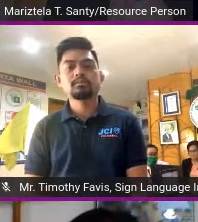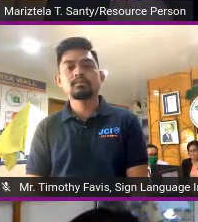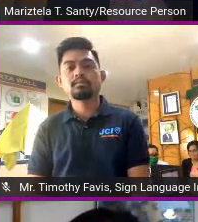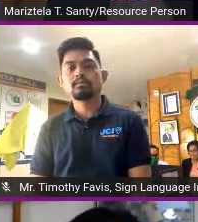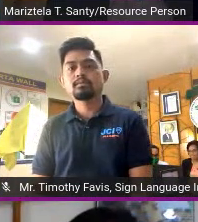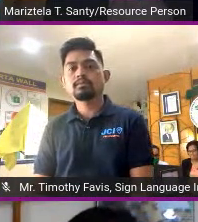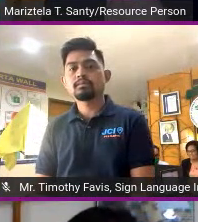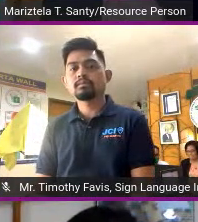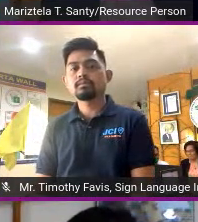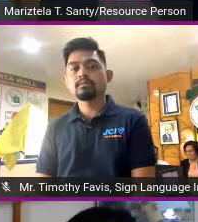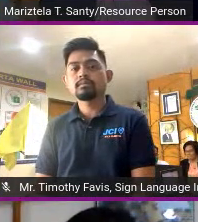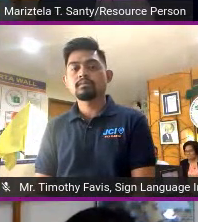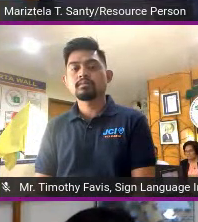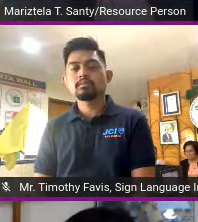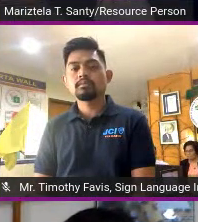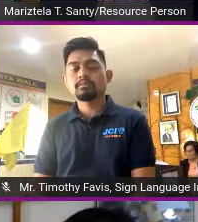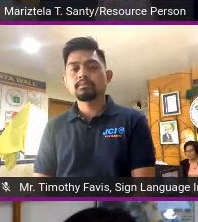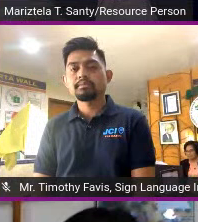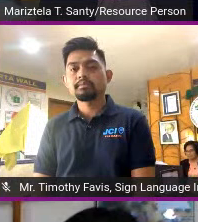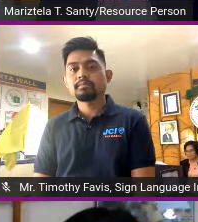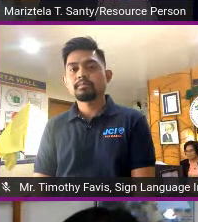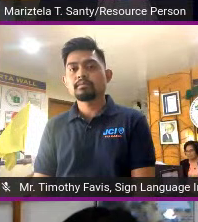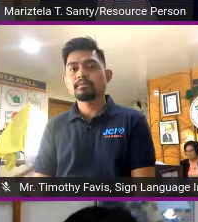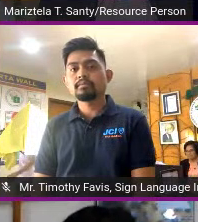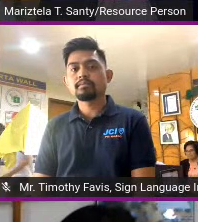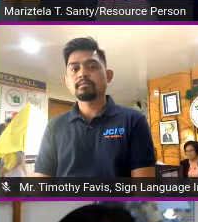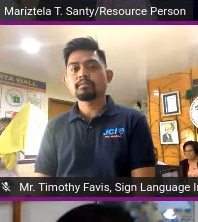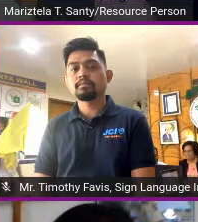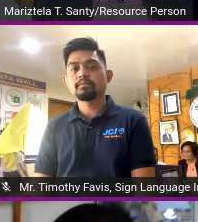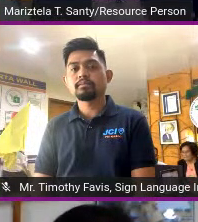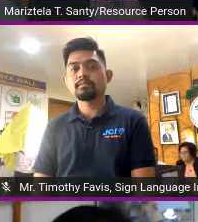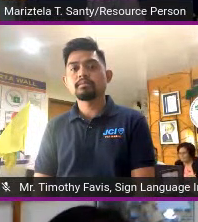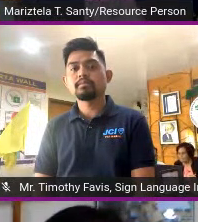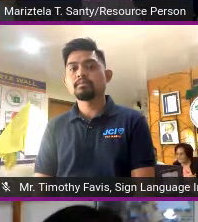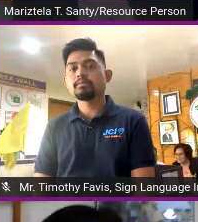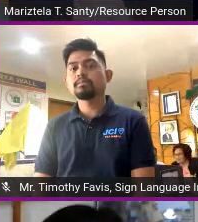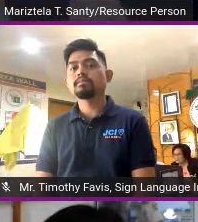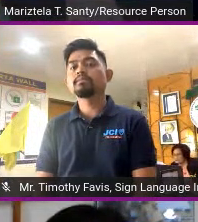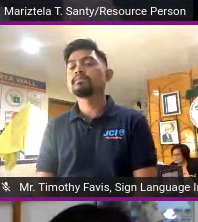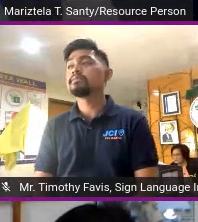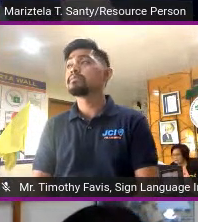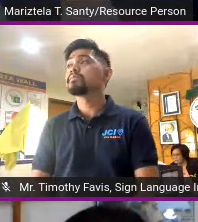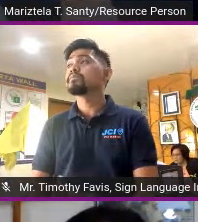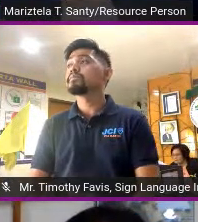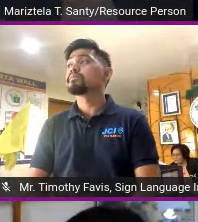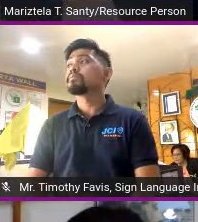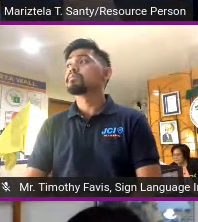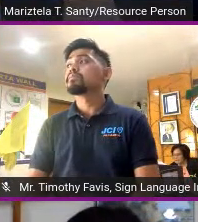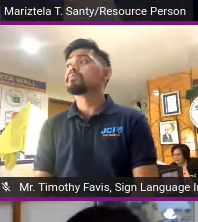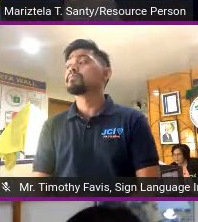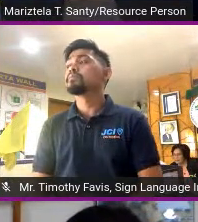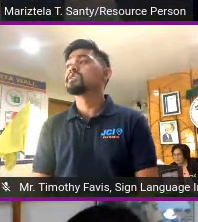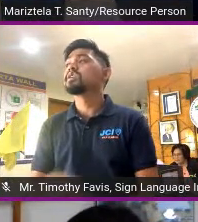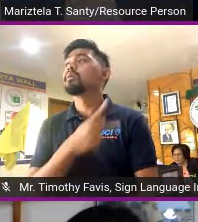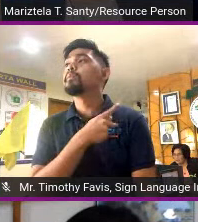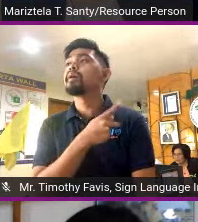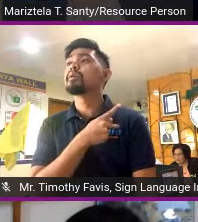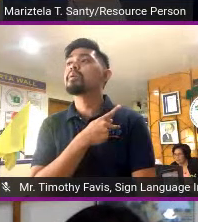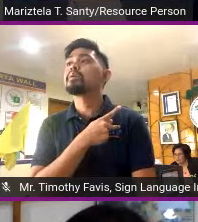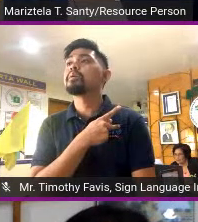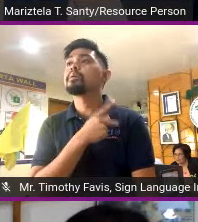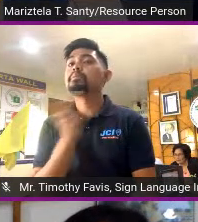Pasukin natin si Sir. Oo, yes. Yung link sa baba. This answer in parentheses say link sa